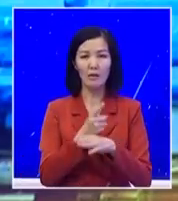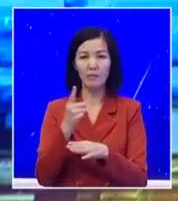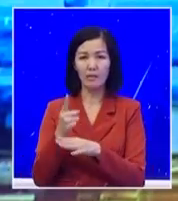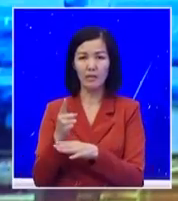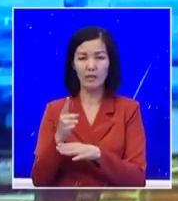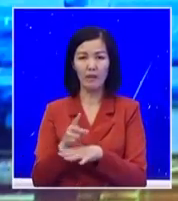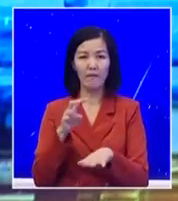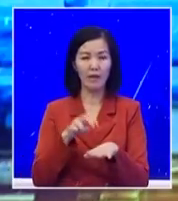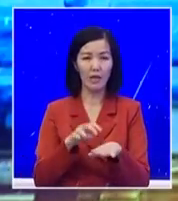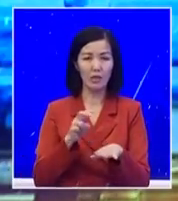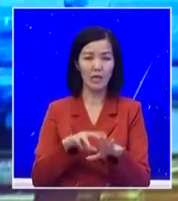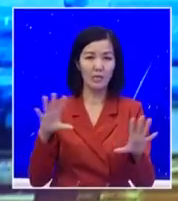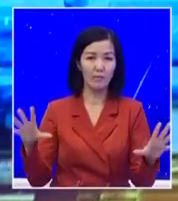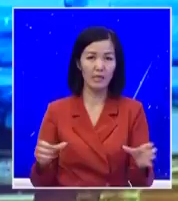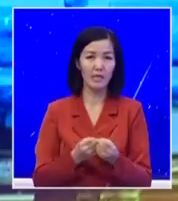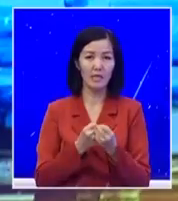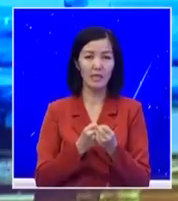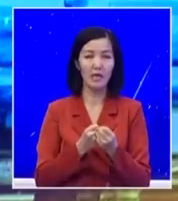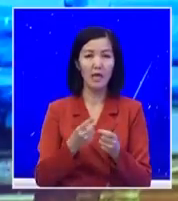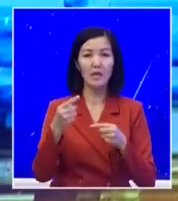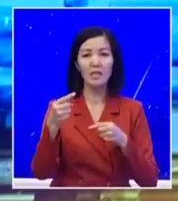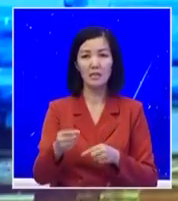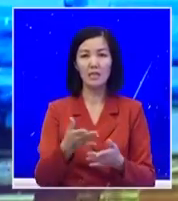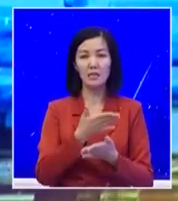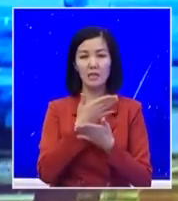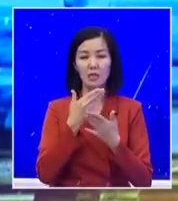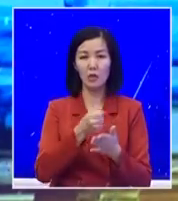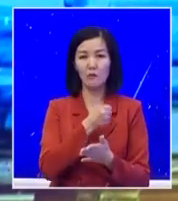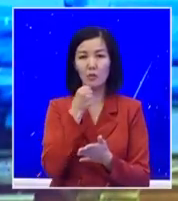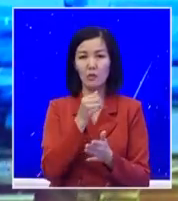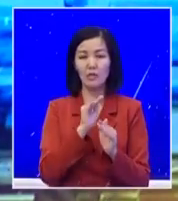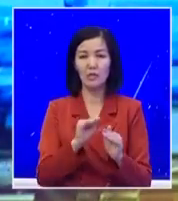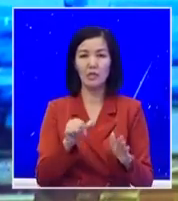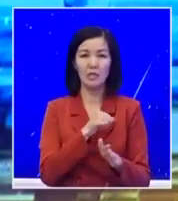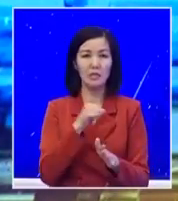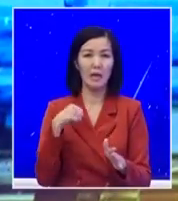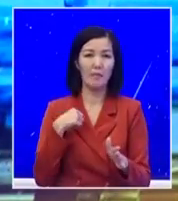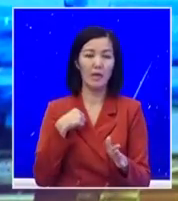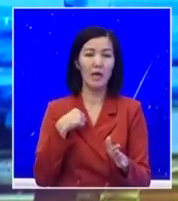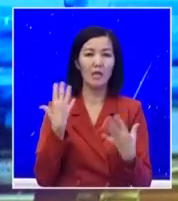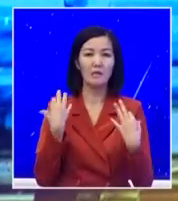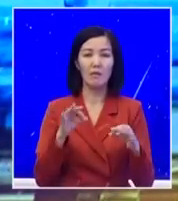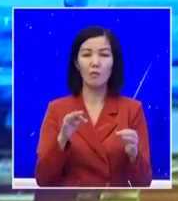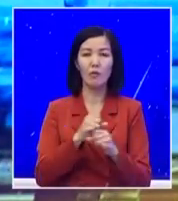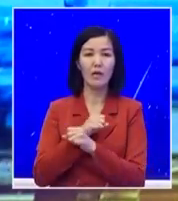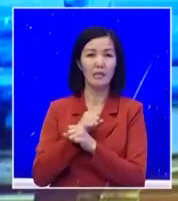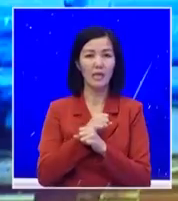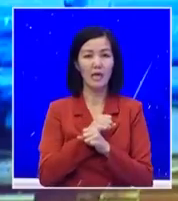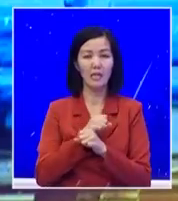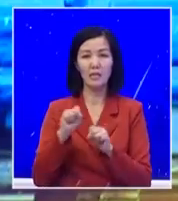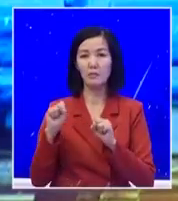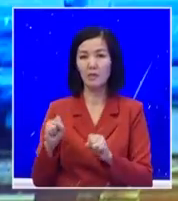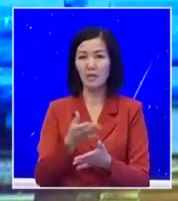и спасателей. Никакой социальной дистанции. Взрослые дети отдыхают бок о бок. Никаких спасательных средств и наблюдательных